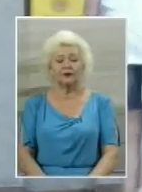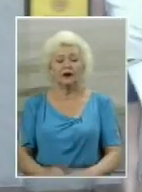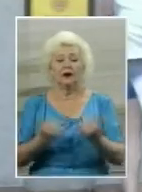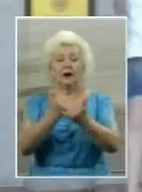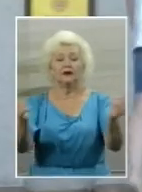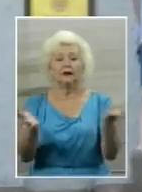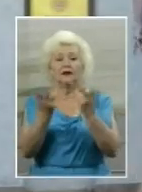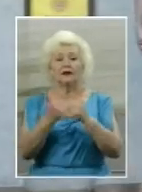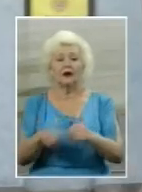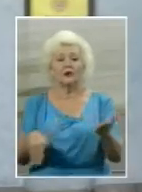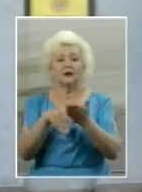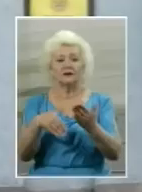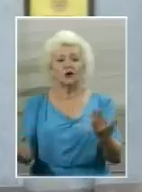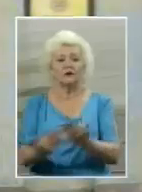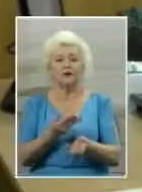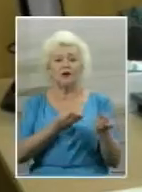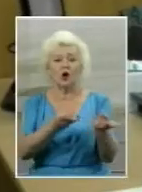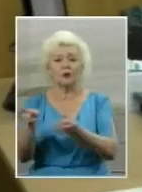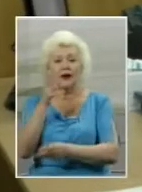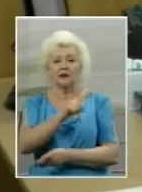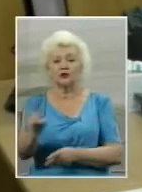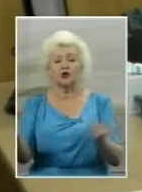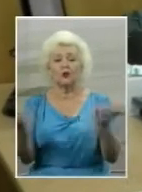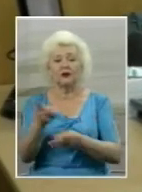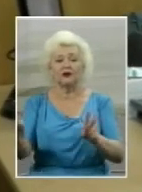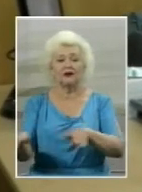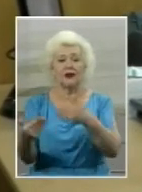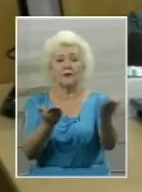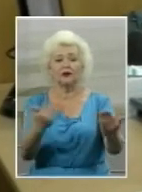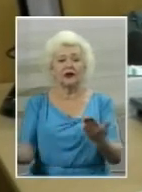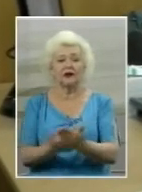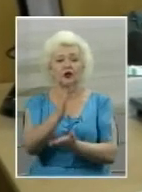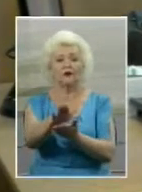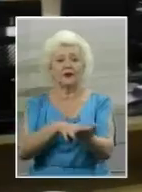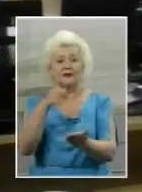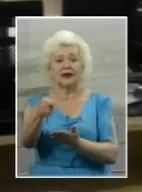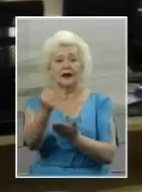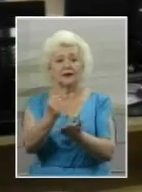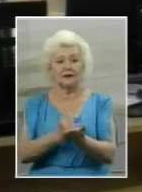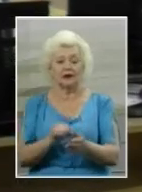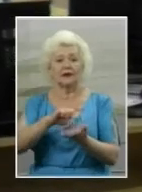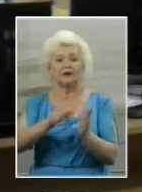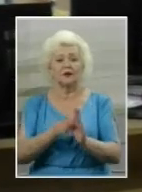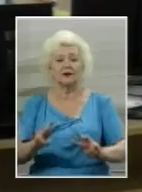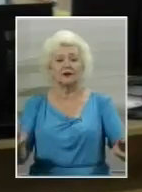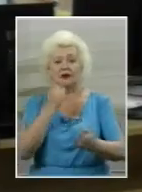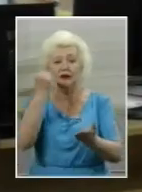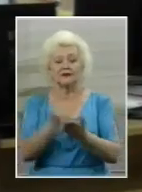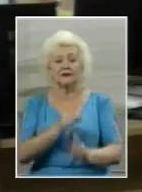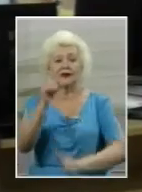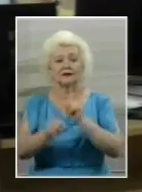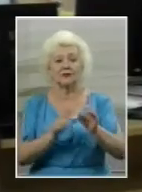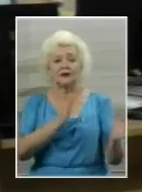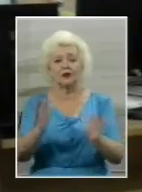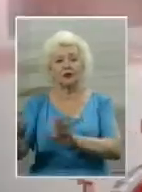Для нарахування субсидій у новому опалювальному сезоні потрібно подати нові заяви та декларації. У Кабміні затвердили зміни в порядку